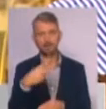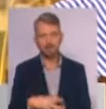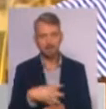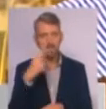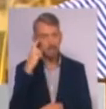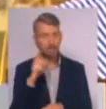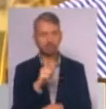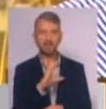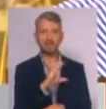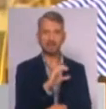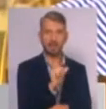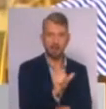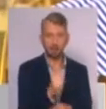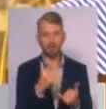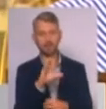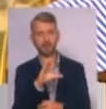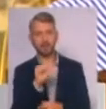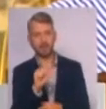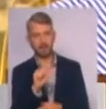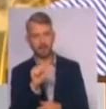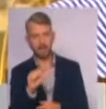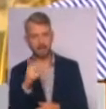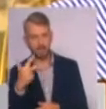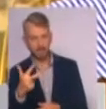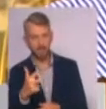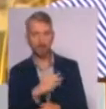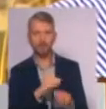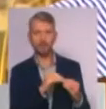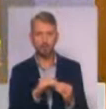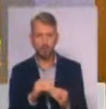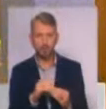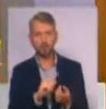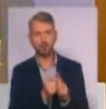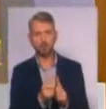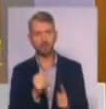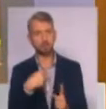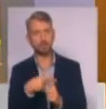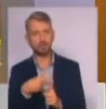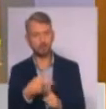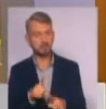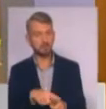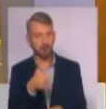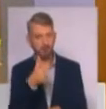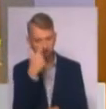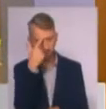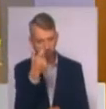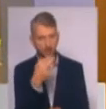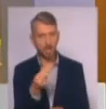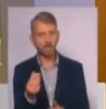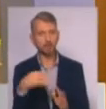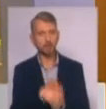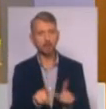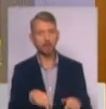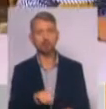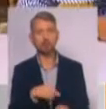CAA3, тобто з стабільного змінила наш рівень на позитивний. Це дуже гарний знак для інвесторів, а також, що